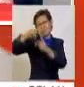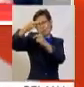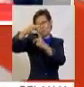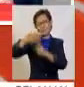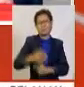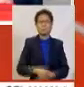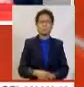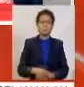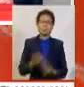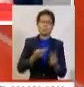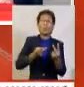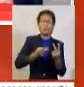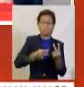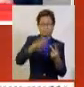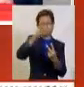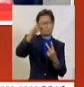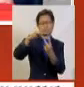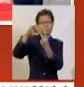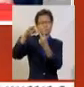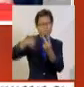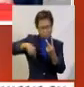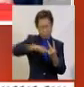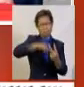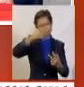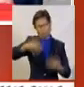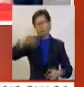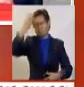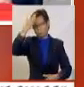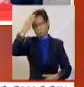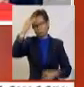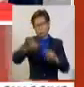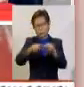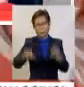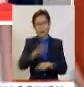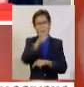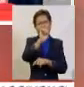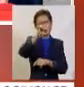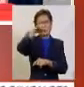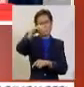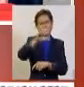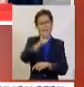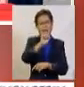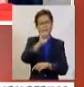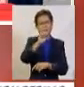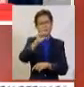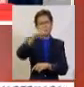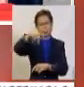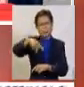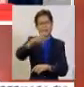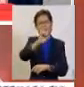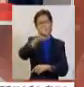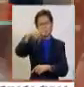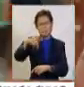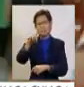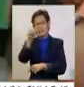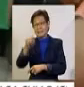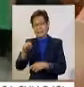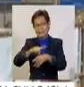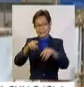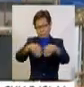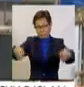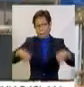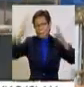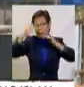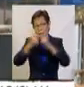Seperti mana yang kita sedia maklum, tapak SBEZ ataupun Kota Perdana di sempadan dengan